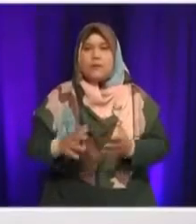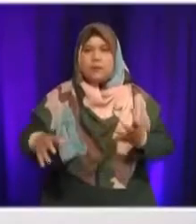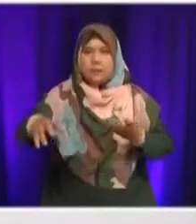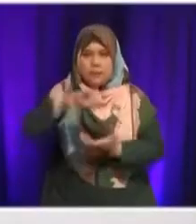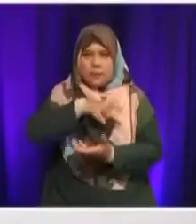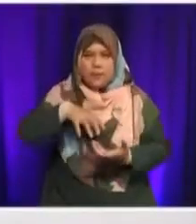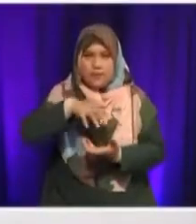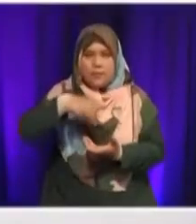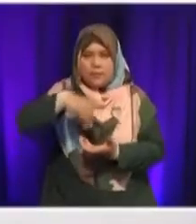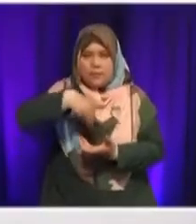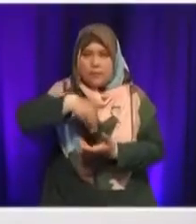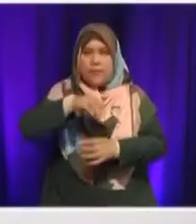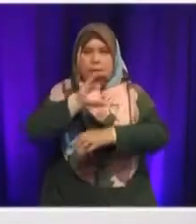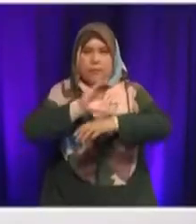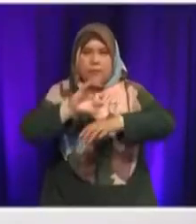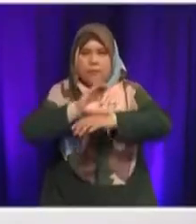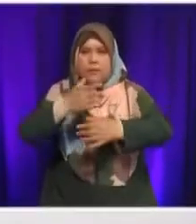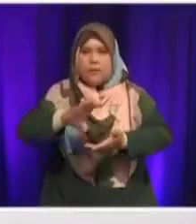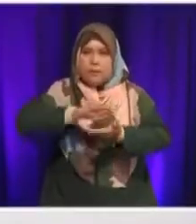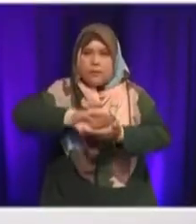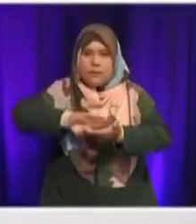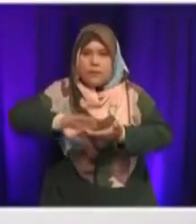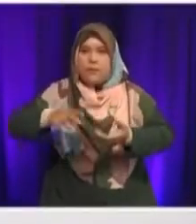tadi yang disebut